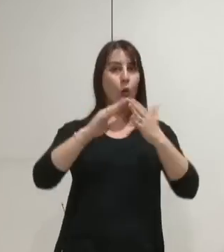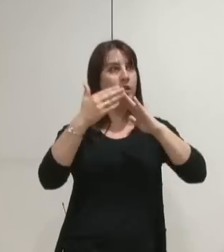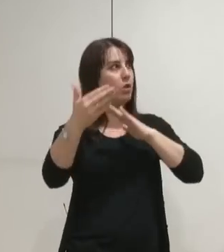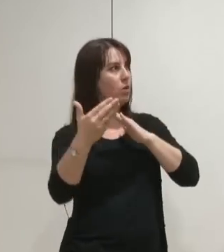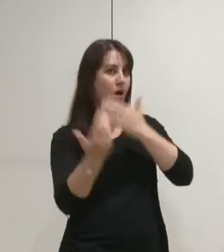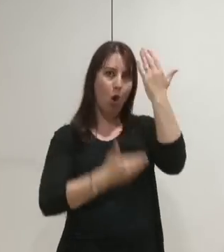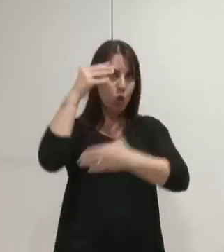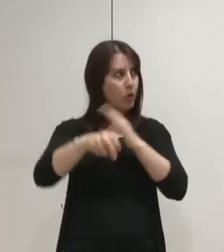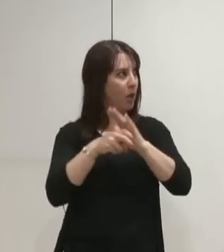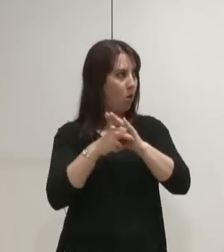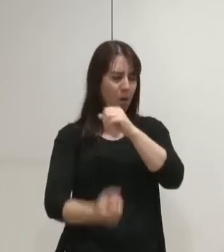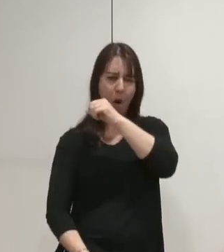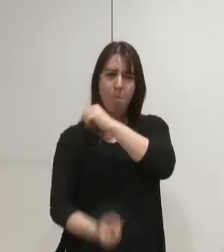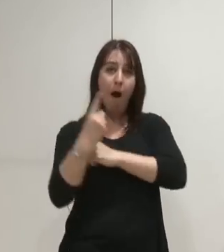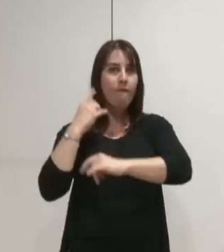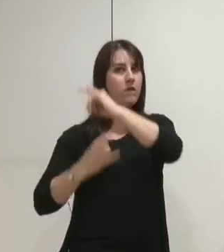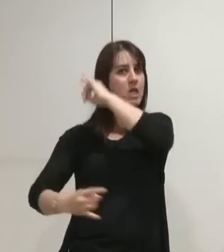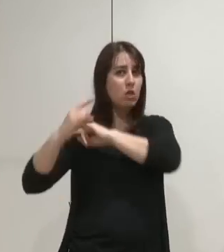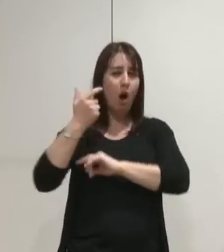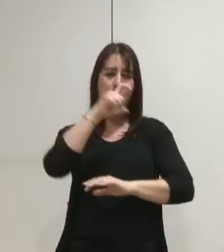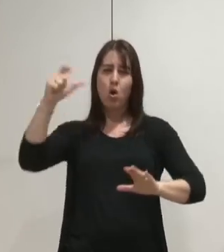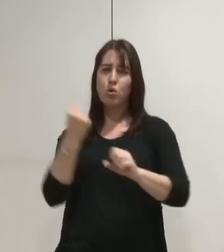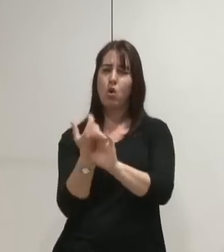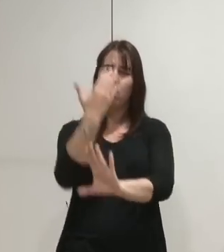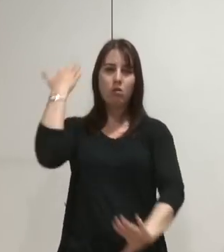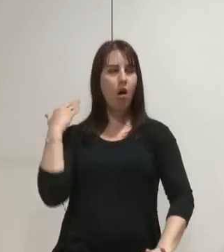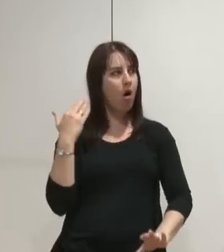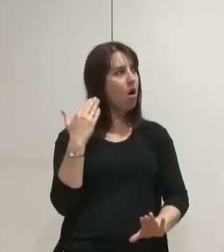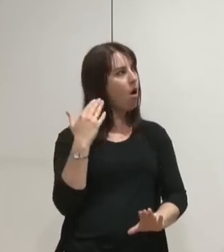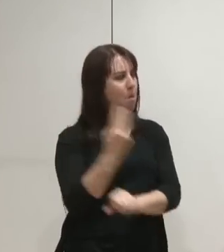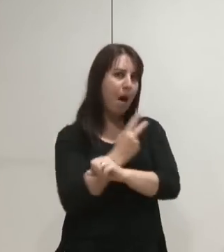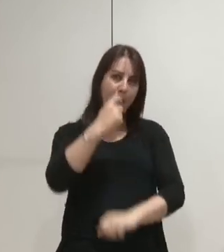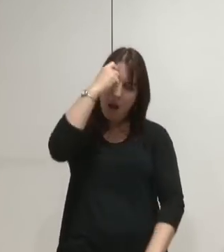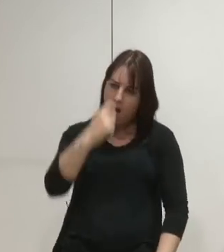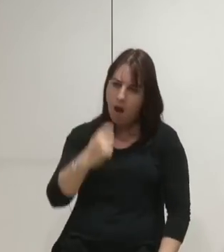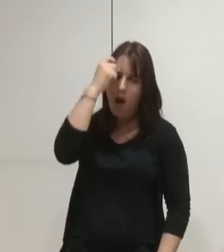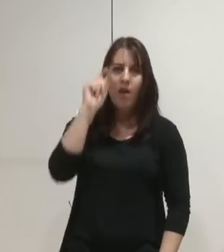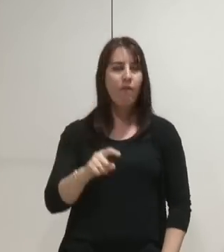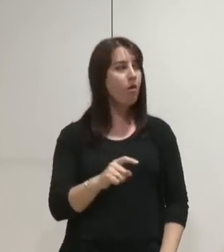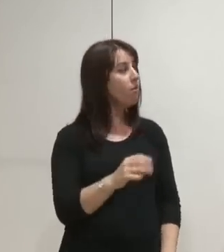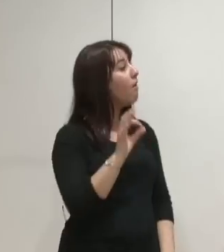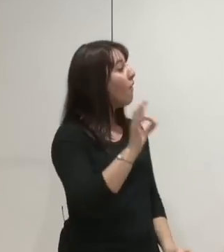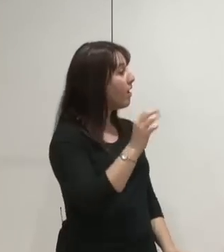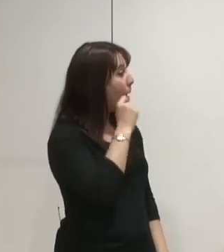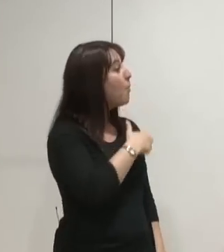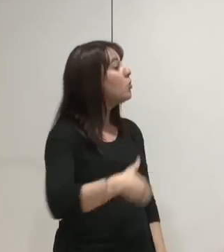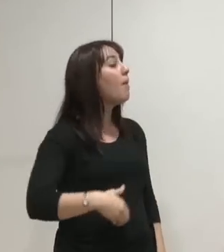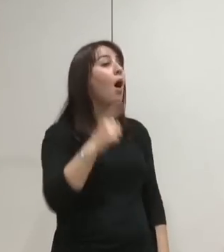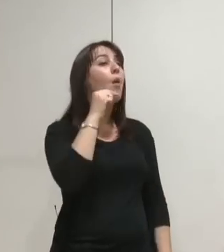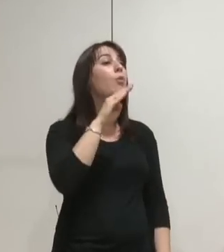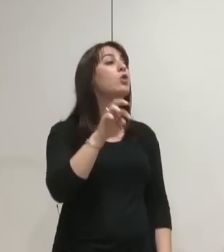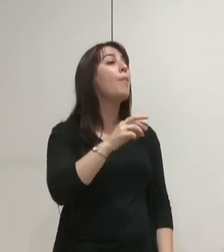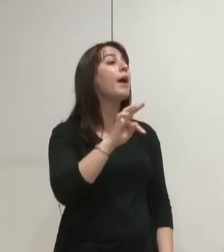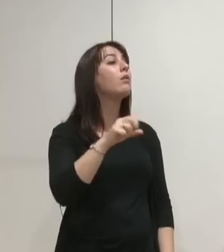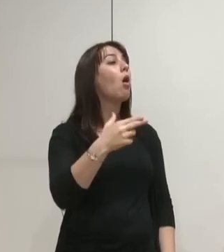journée importante qui s'est passée à Grenoble il y a plus de 200 ans ce serait bien de la commémorer donc voilà comme quoi vous voyez monsieur le Maire et Monsieur Bertrand vous auriez pu